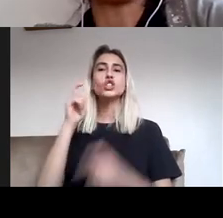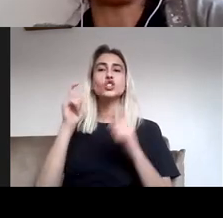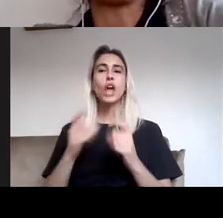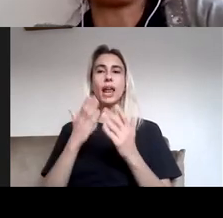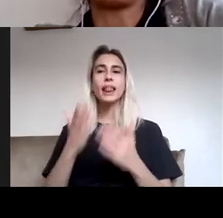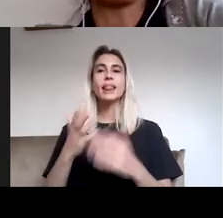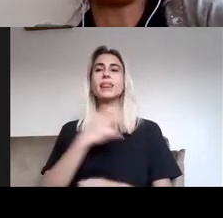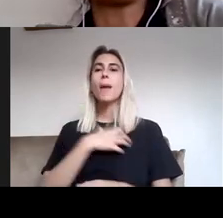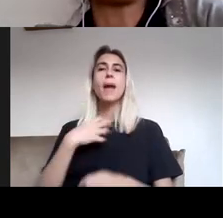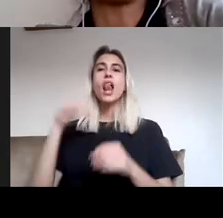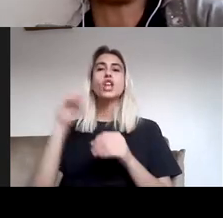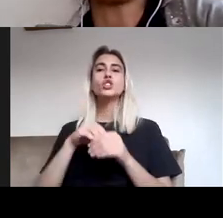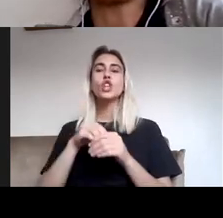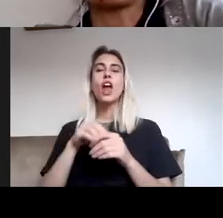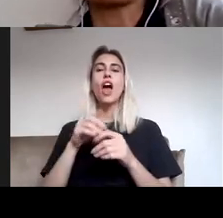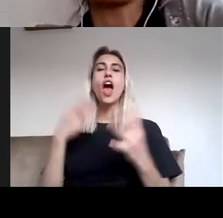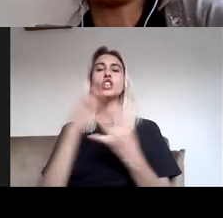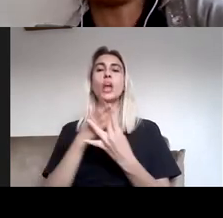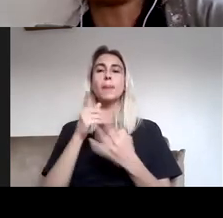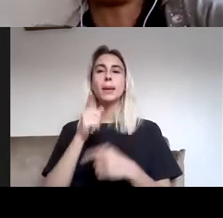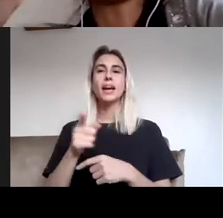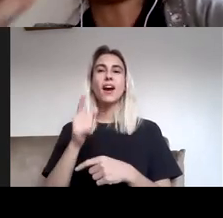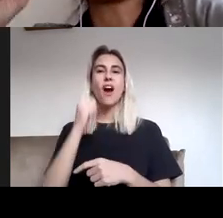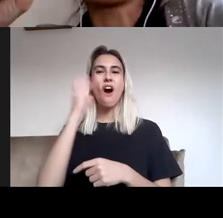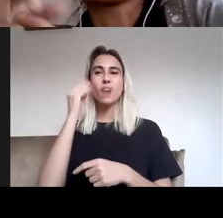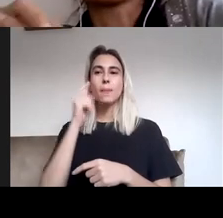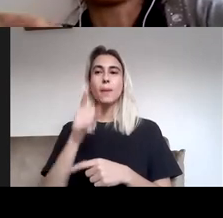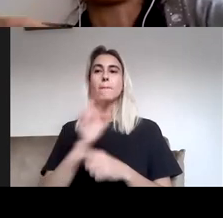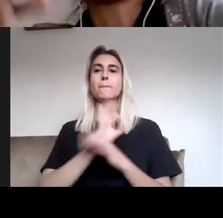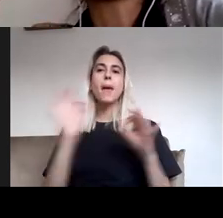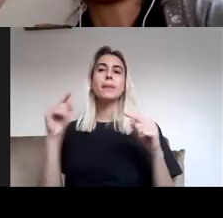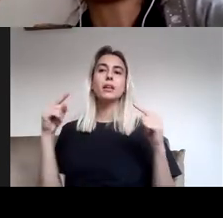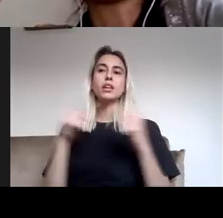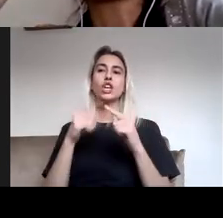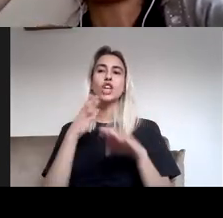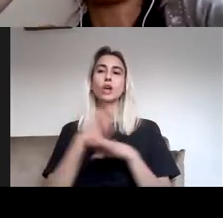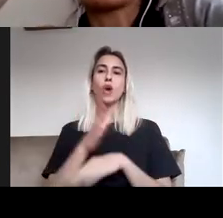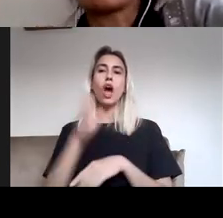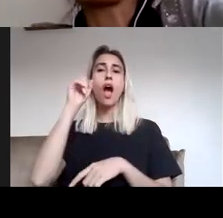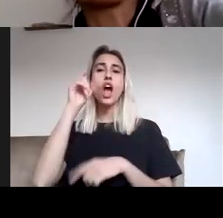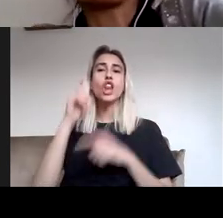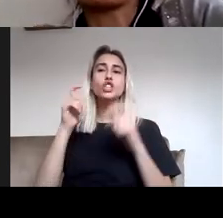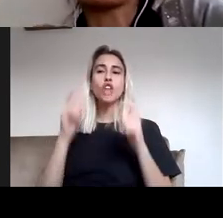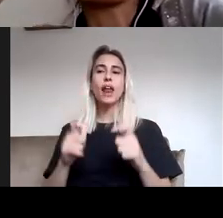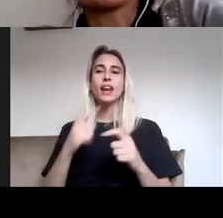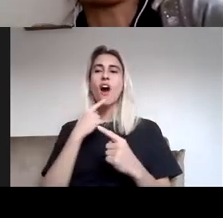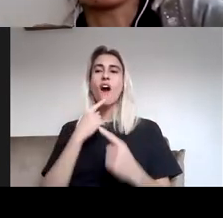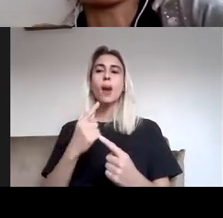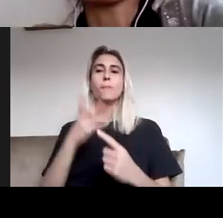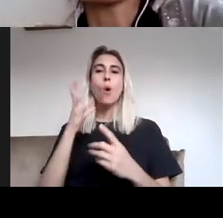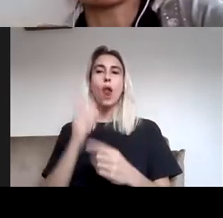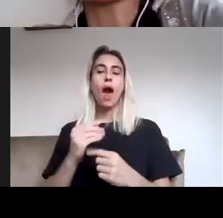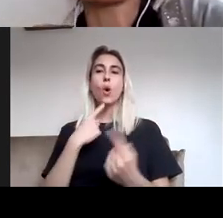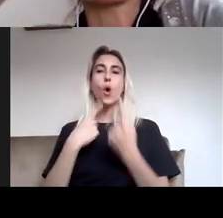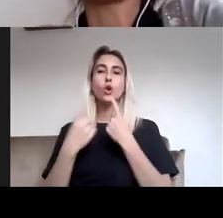temel içeriğinde erişilebilirlik kavramı birebir geçiyor. Yani bir akıllı şehir kavramı olarak